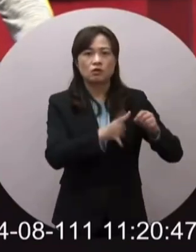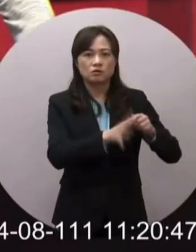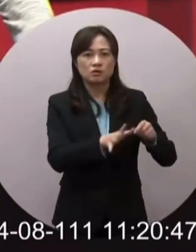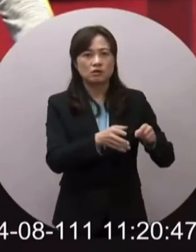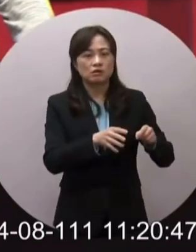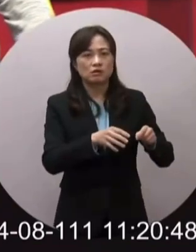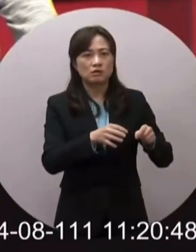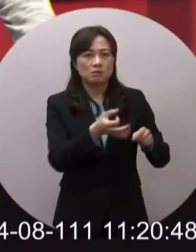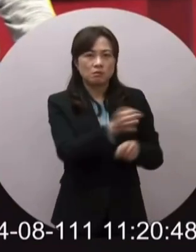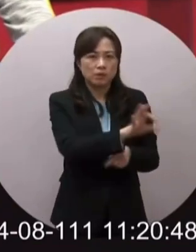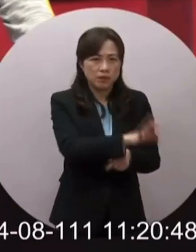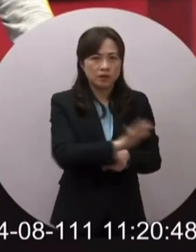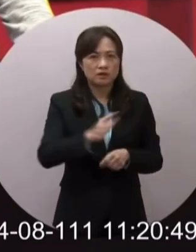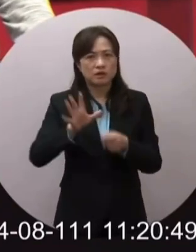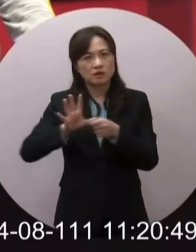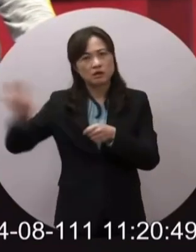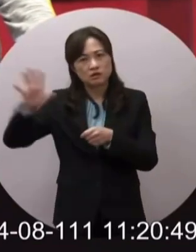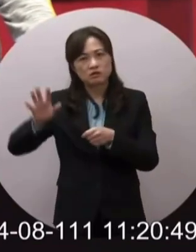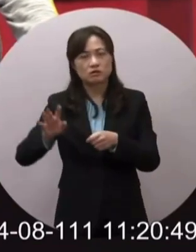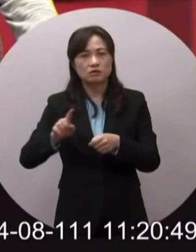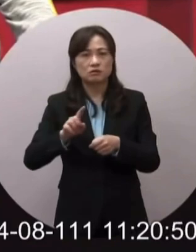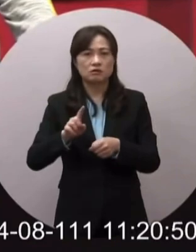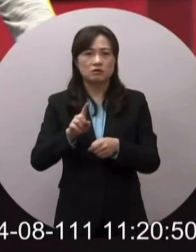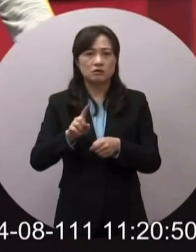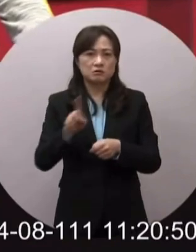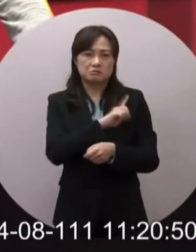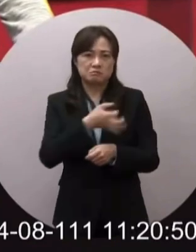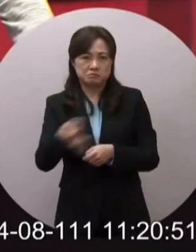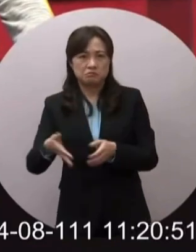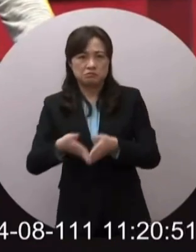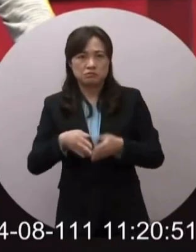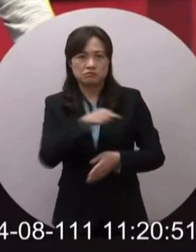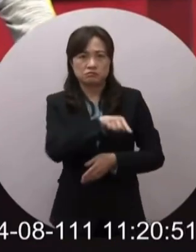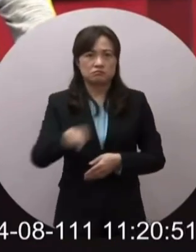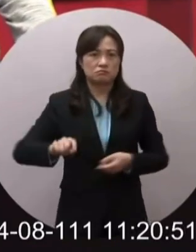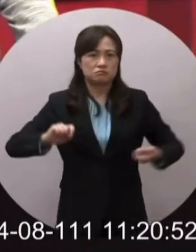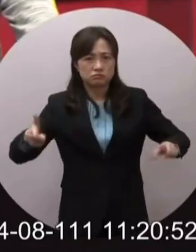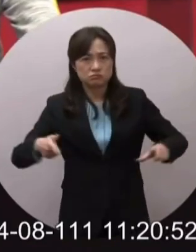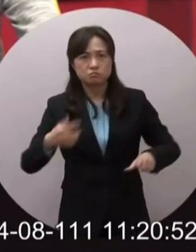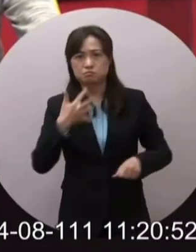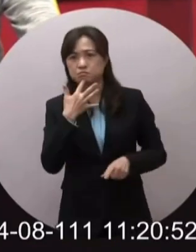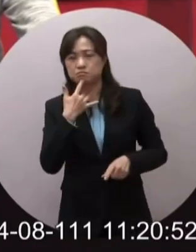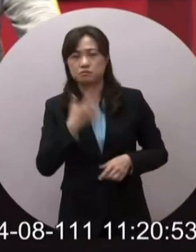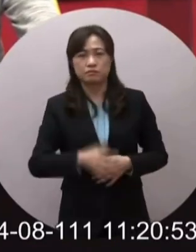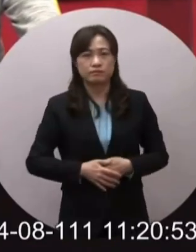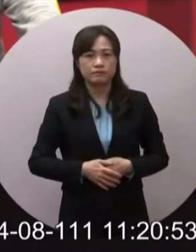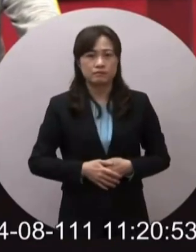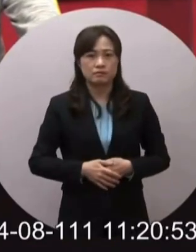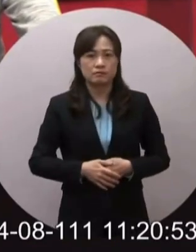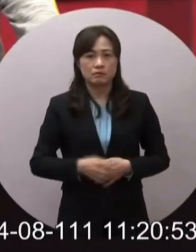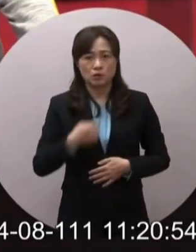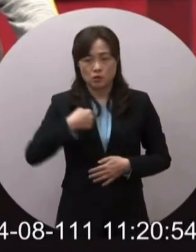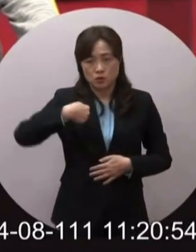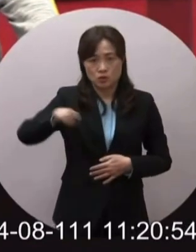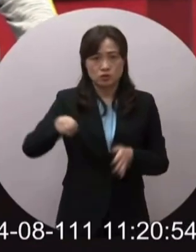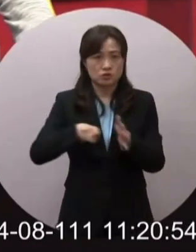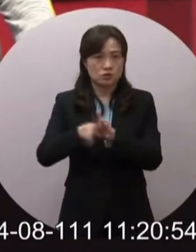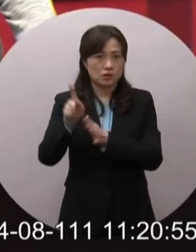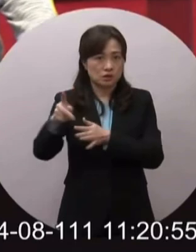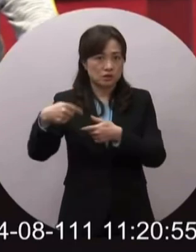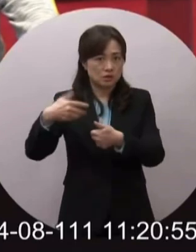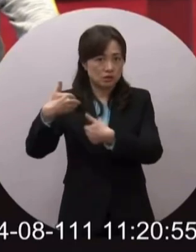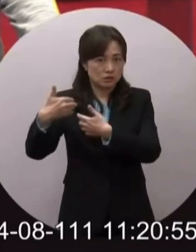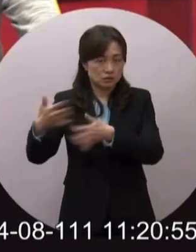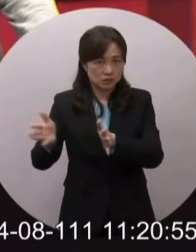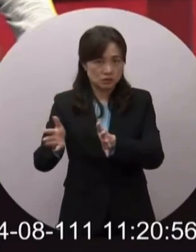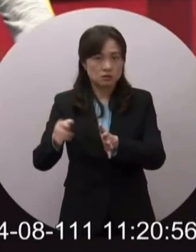你可以告诉我道理是什么吗？ 对， 可以告诉我道理是什么吗？我一样到了专科教室哦，国中生就不